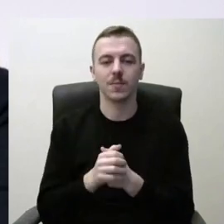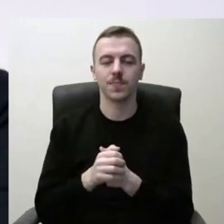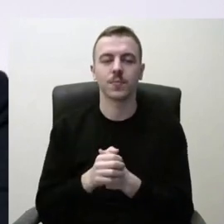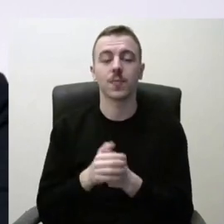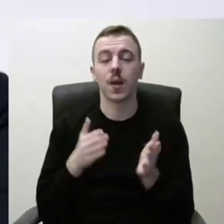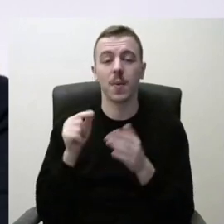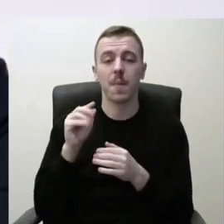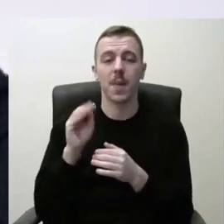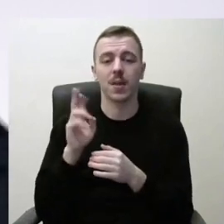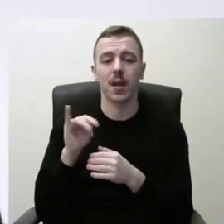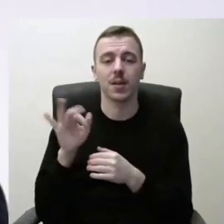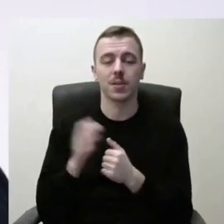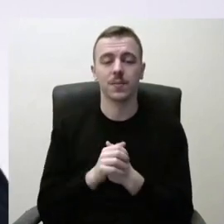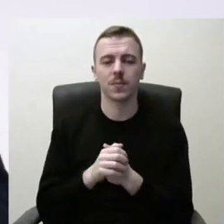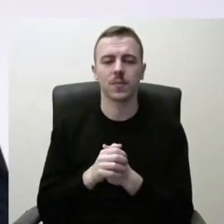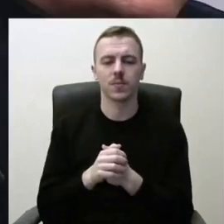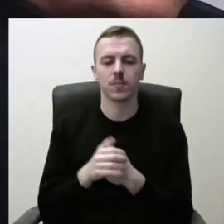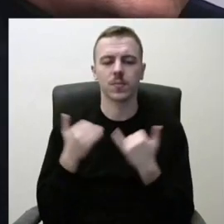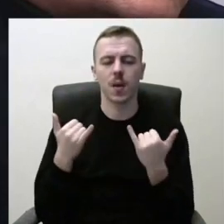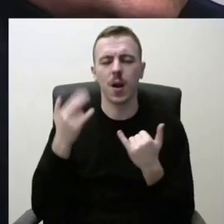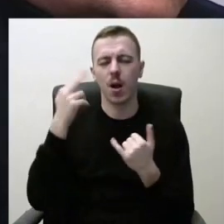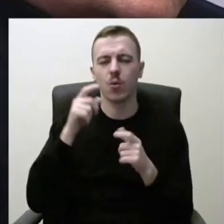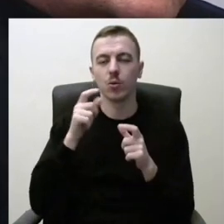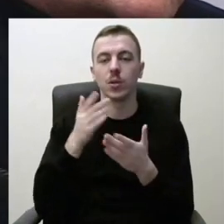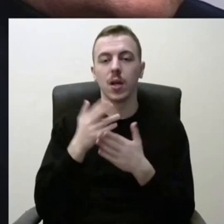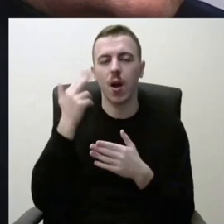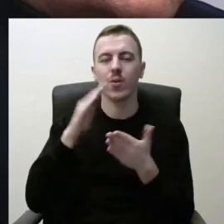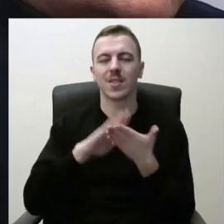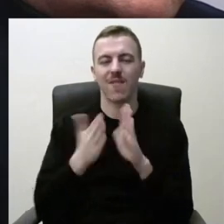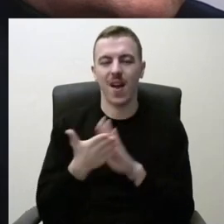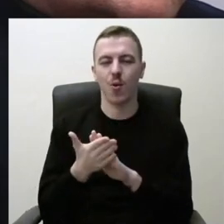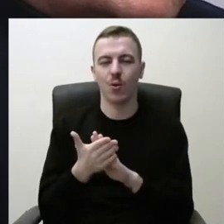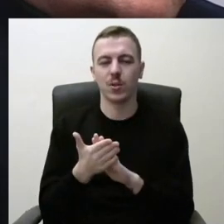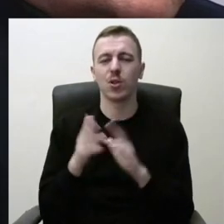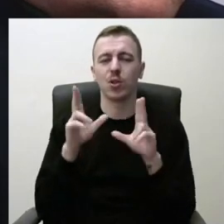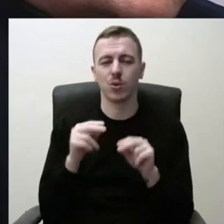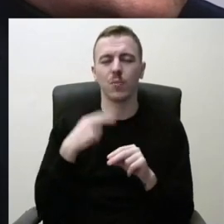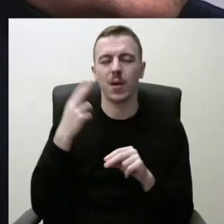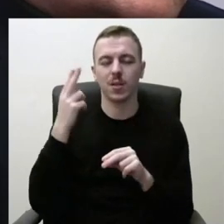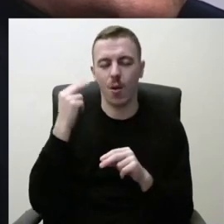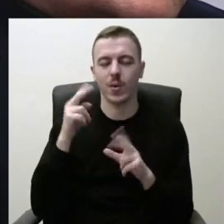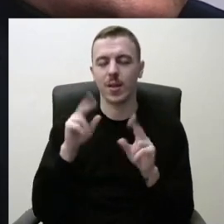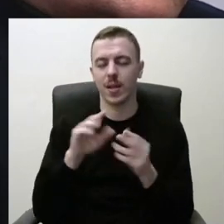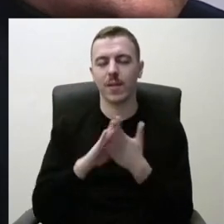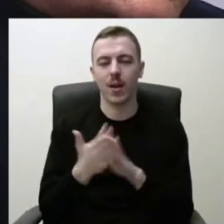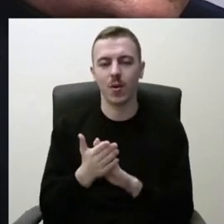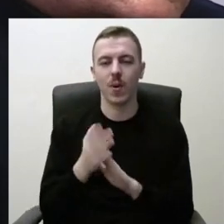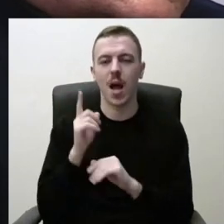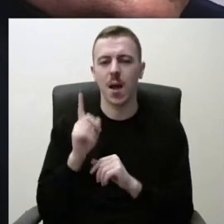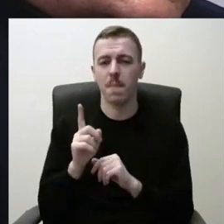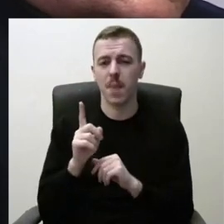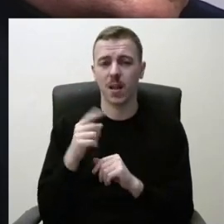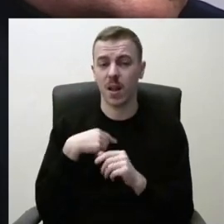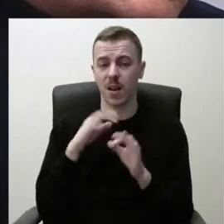prašau. Dabar paskutiniu metu Kauno šūkis pagrindinis yra Kaunas tvarkose ir iš tikrųjų mes tą Kauną tvarkom, tik tai ar nuo to pradedam